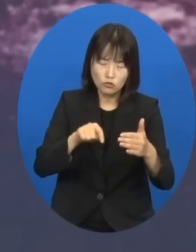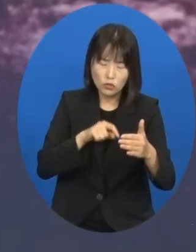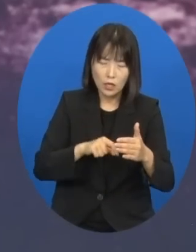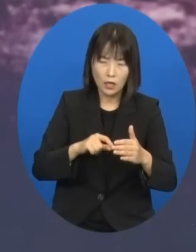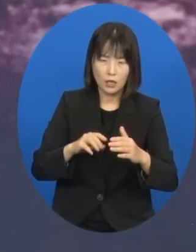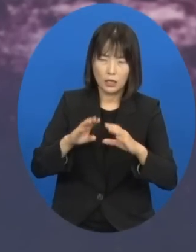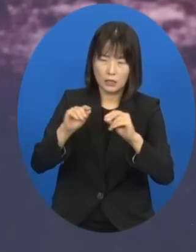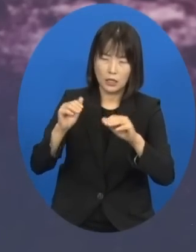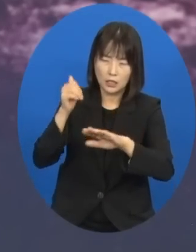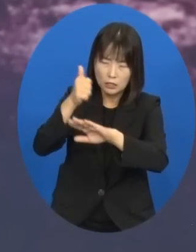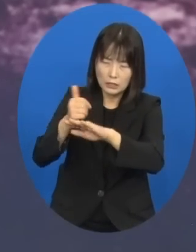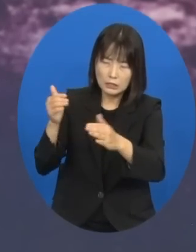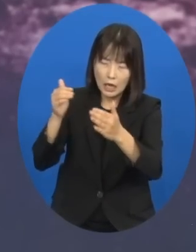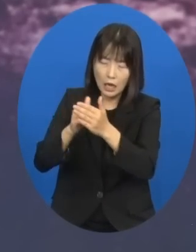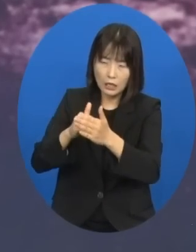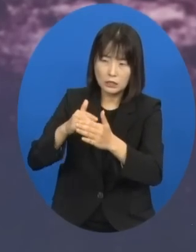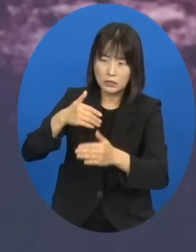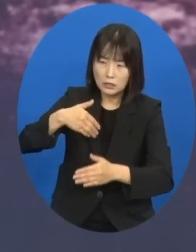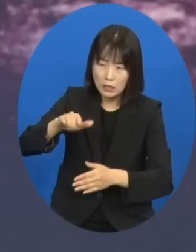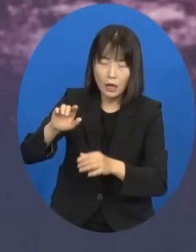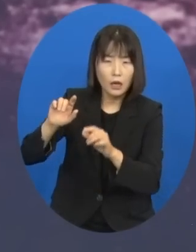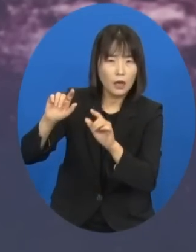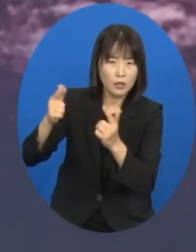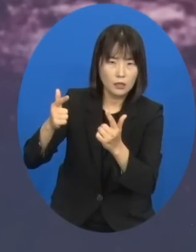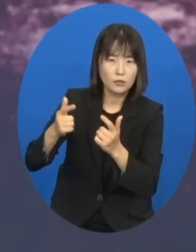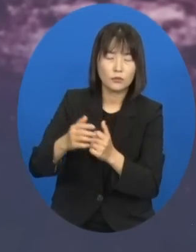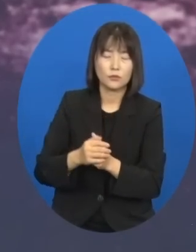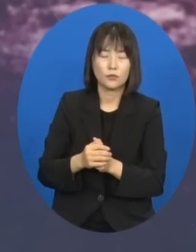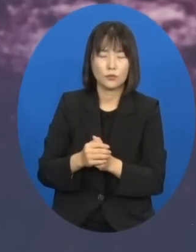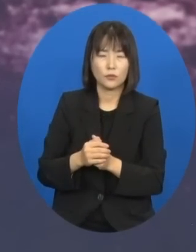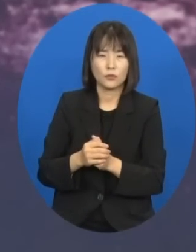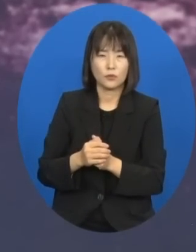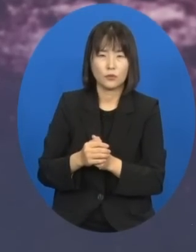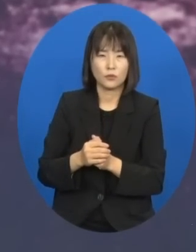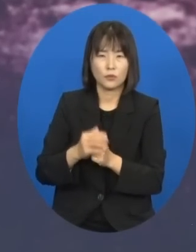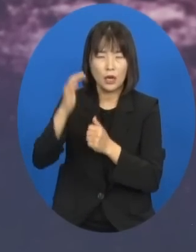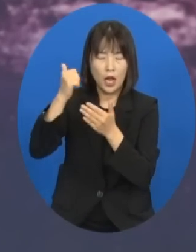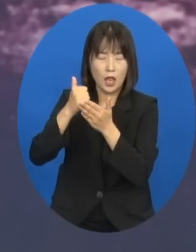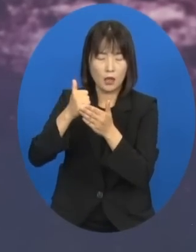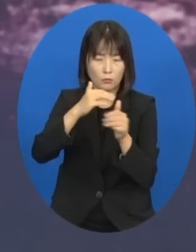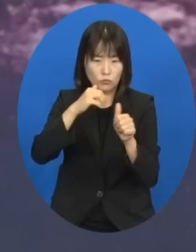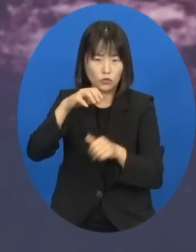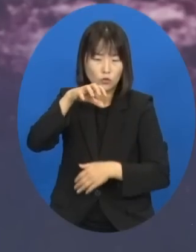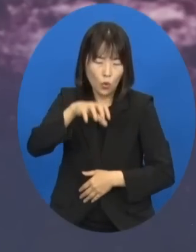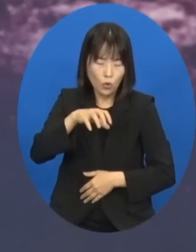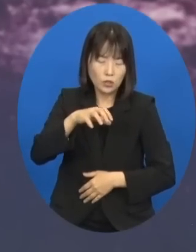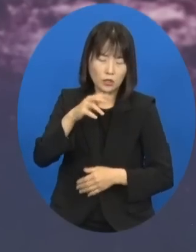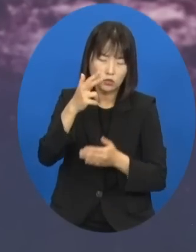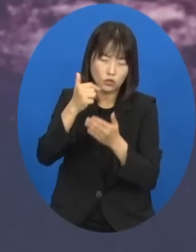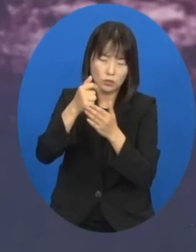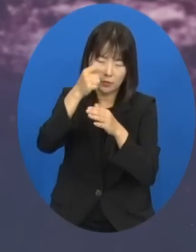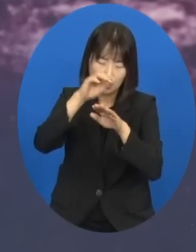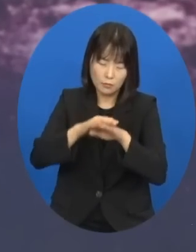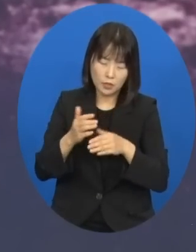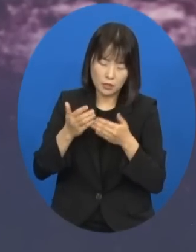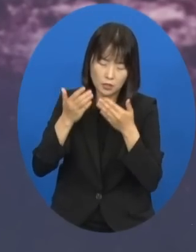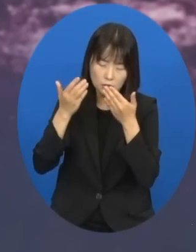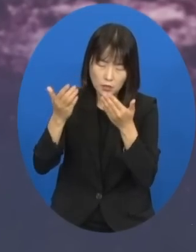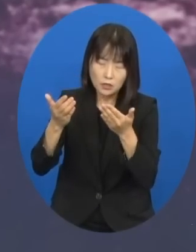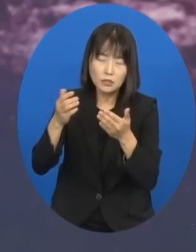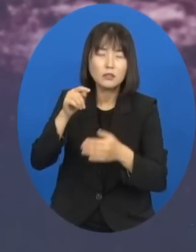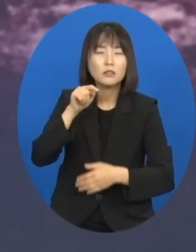가도 여러분이 부르신 그곳에 머무르고 거기에서 주를 예배하고 그렇게 선교적인 삶을 살아가는